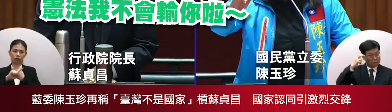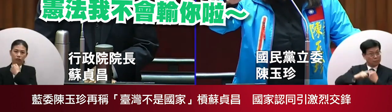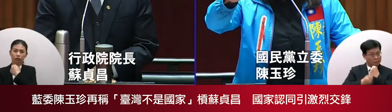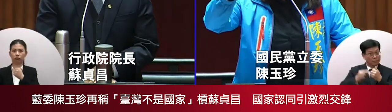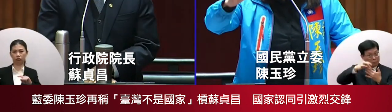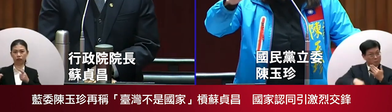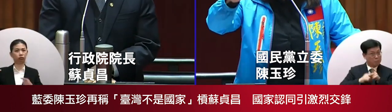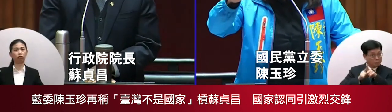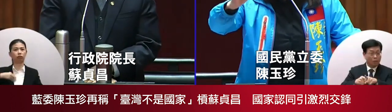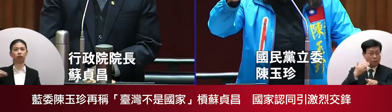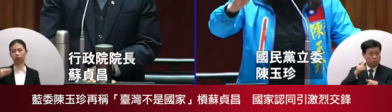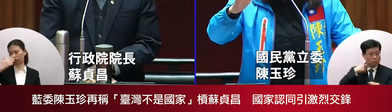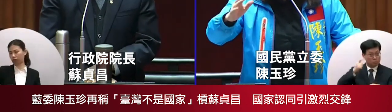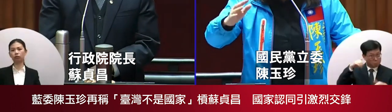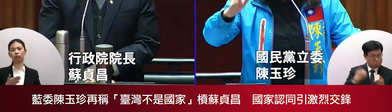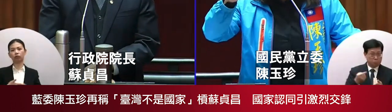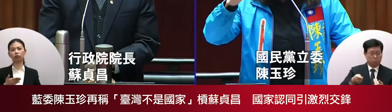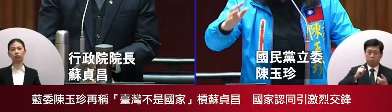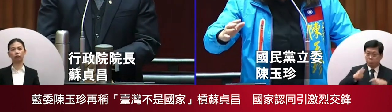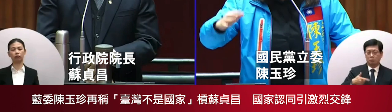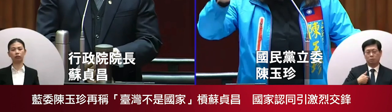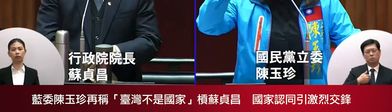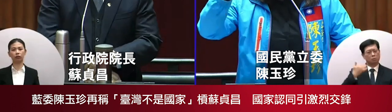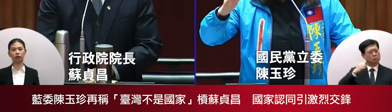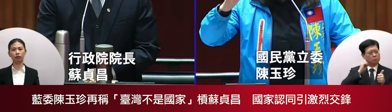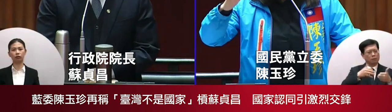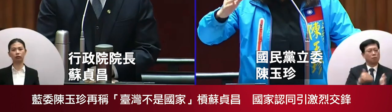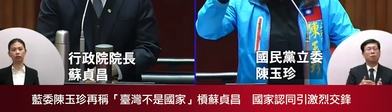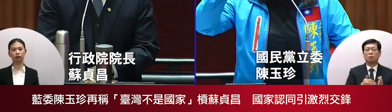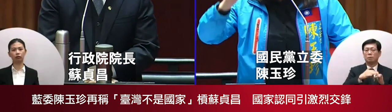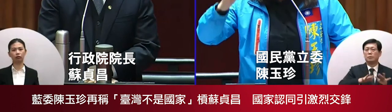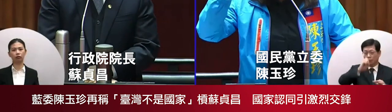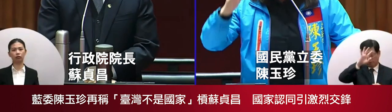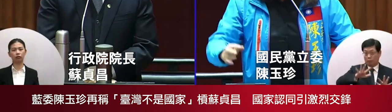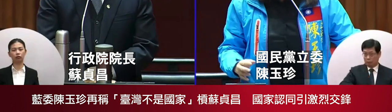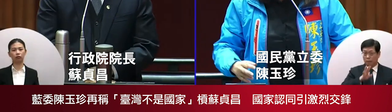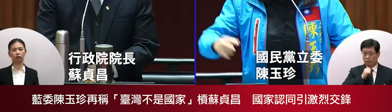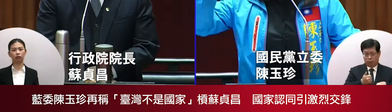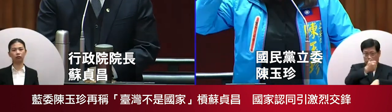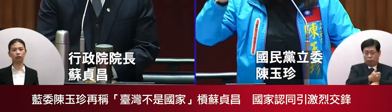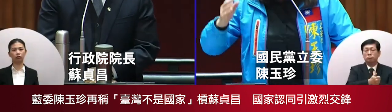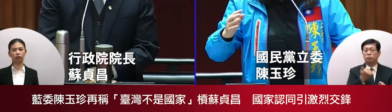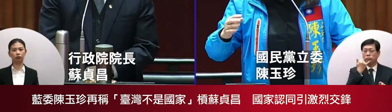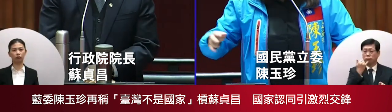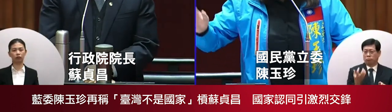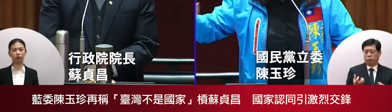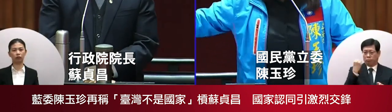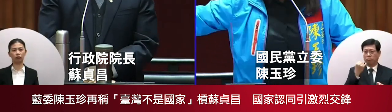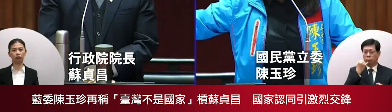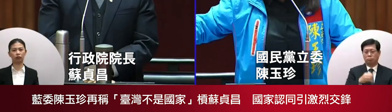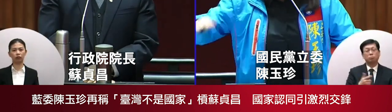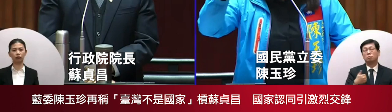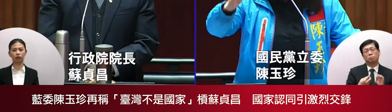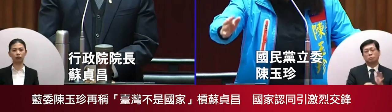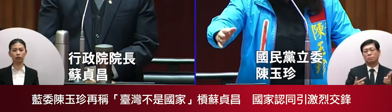制，如果我们不认同现在的宪法体制，我已经说过了。民进党现在是执政党，拥有这个不